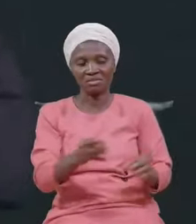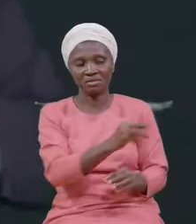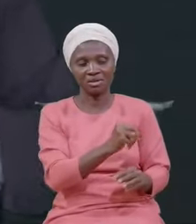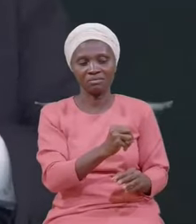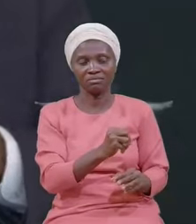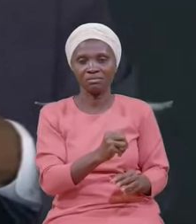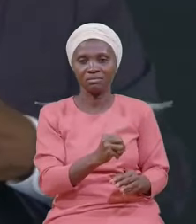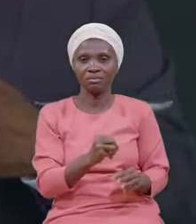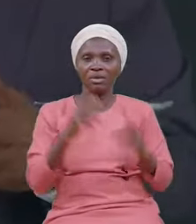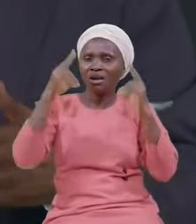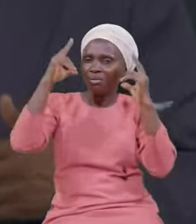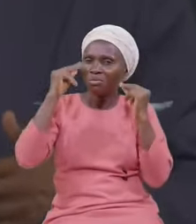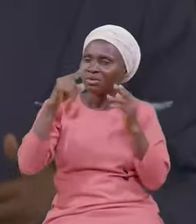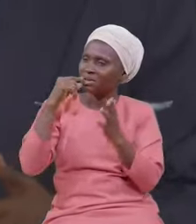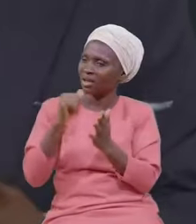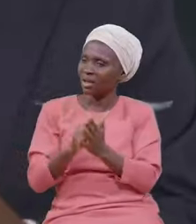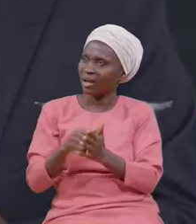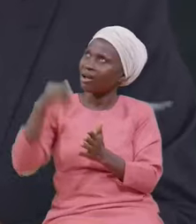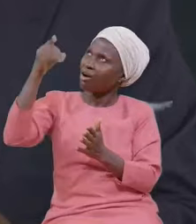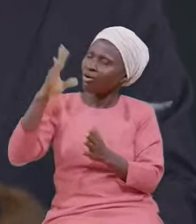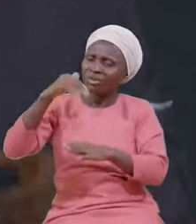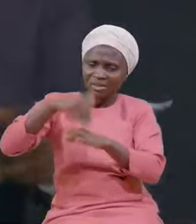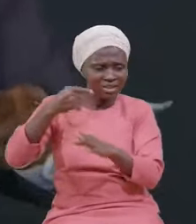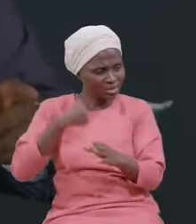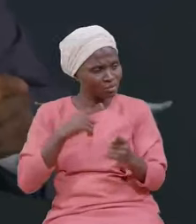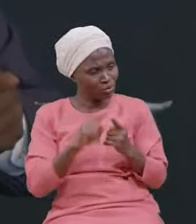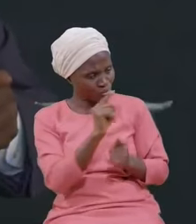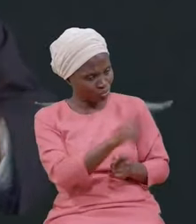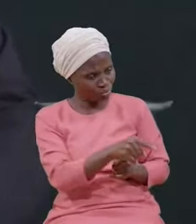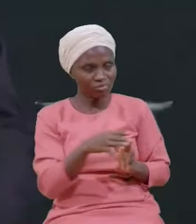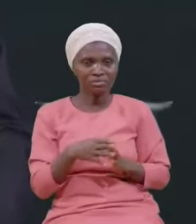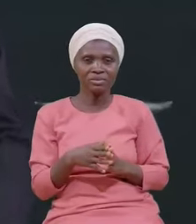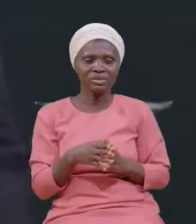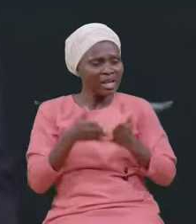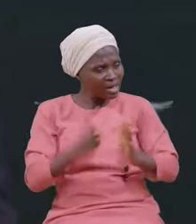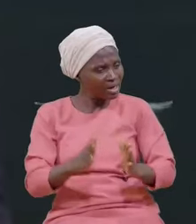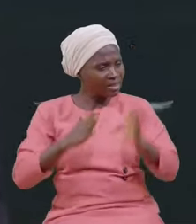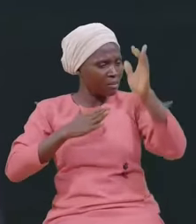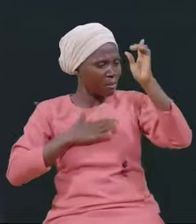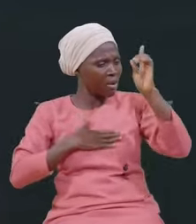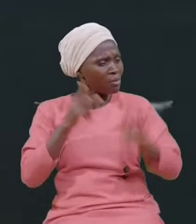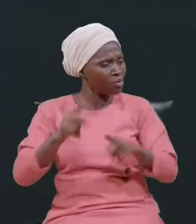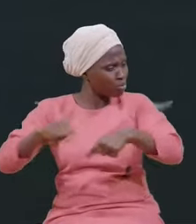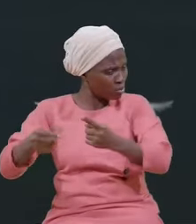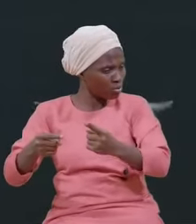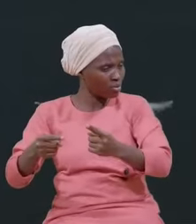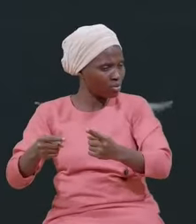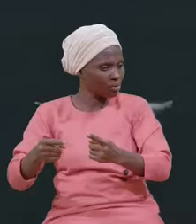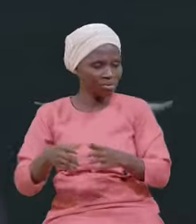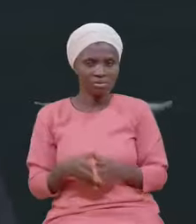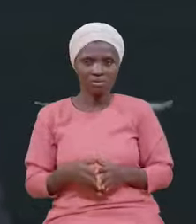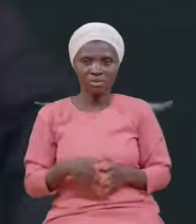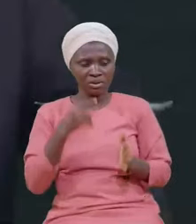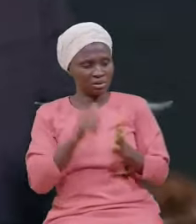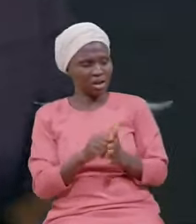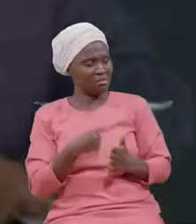Dieu m'a envoyé vers toi. Laisse aller mon peuple. Il dit, je ne connais